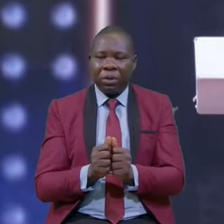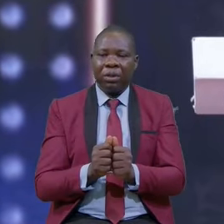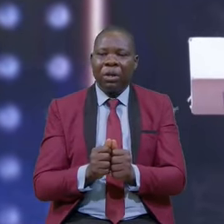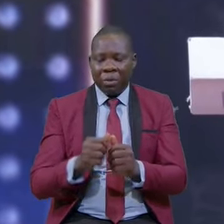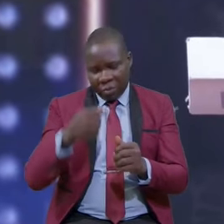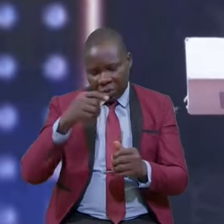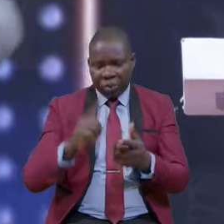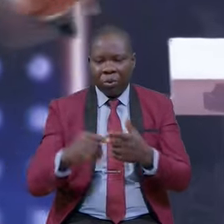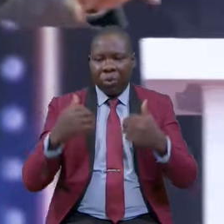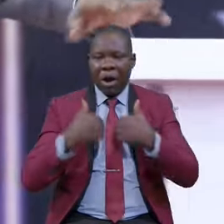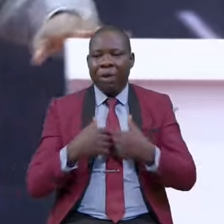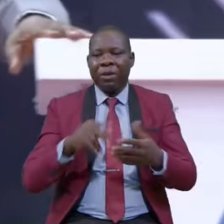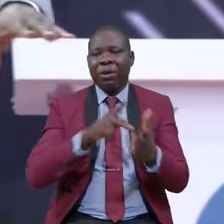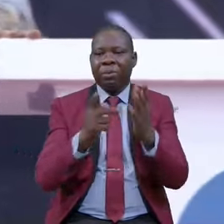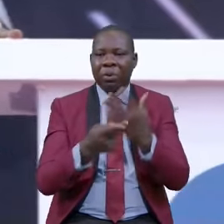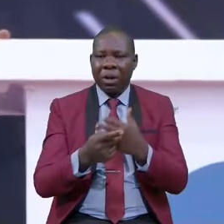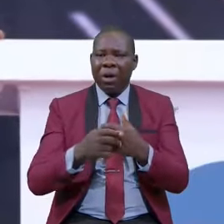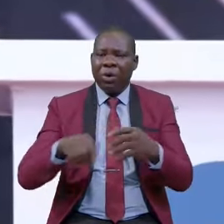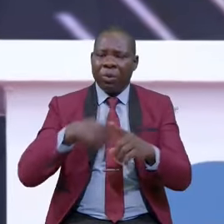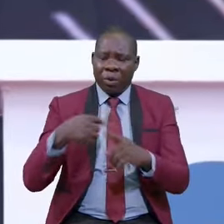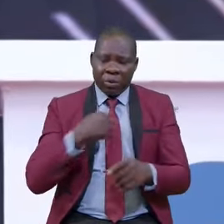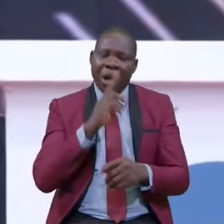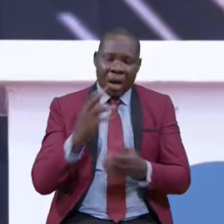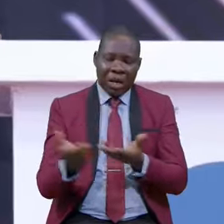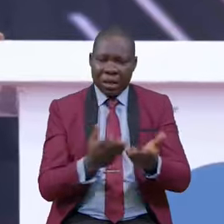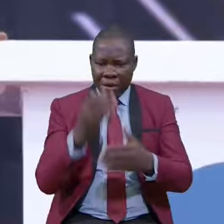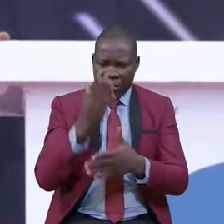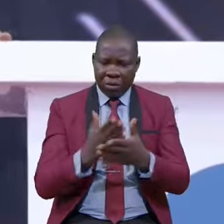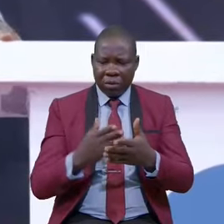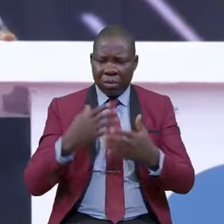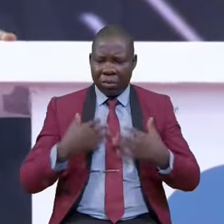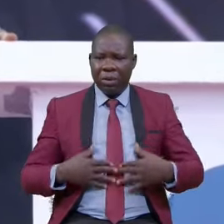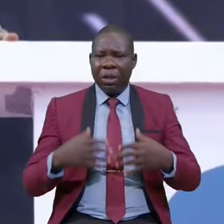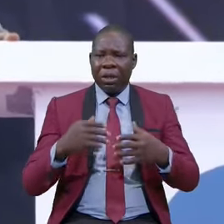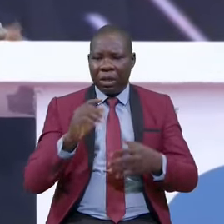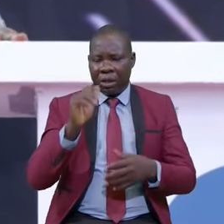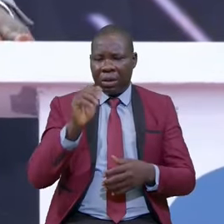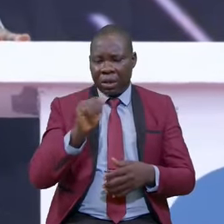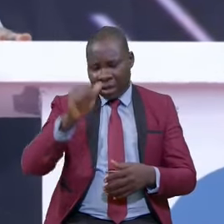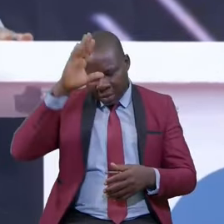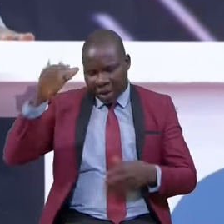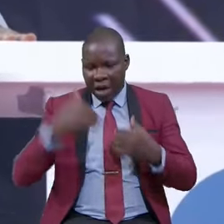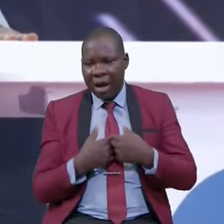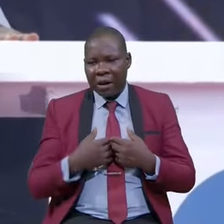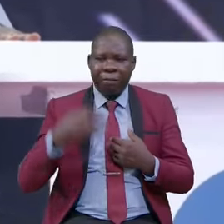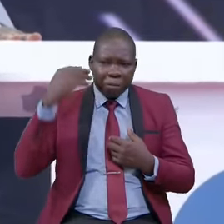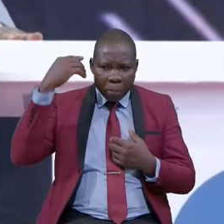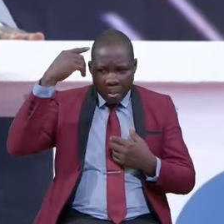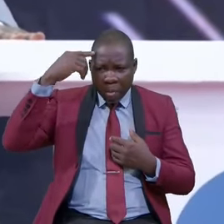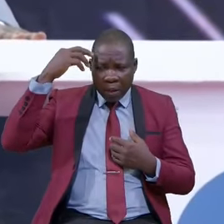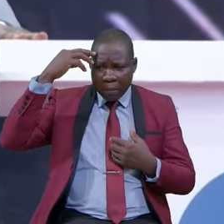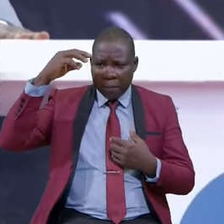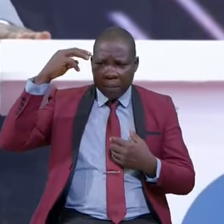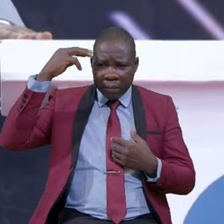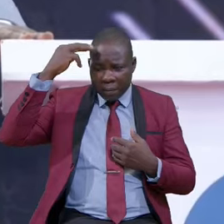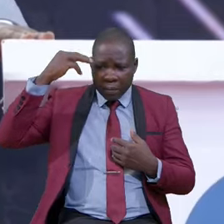mental, un défi mental. Il m'a dit ce qui lui est arrivé. Avant, une année avant ça, quelqu'un a écrit